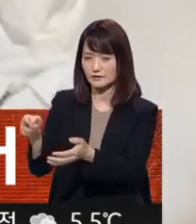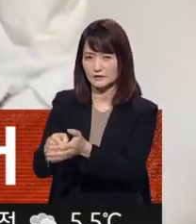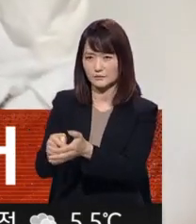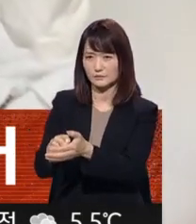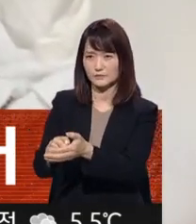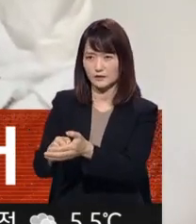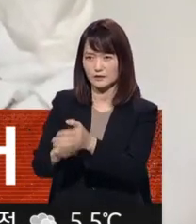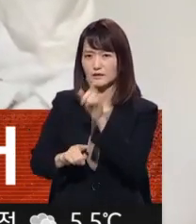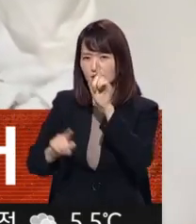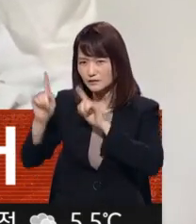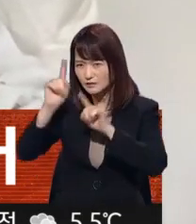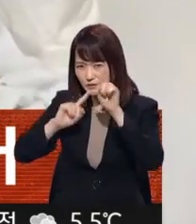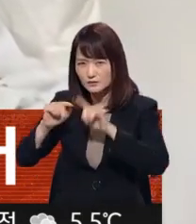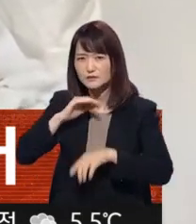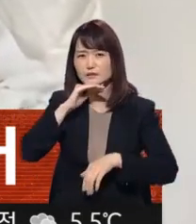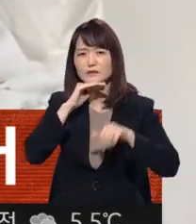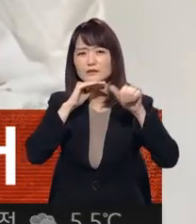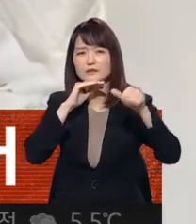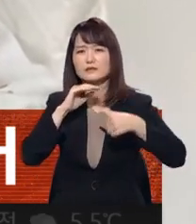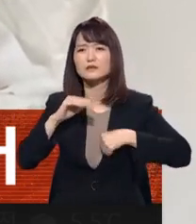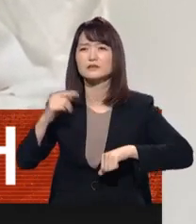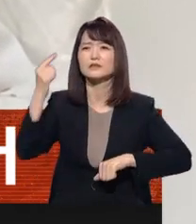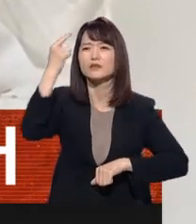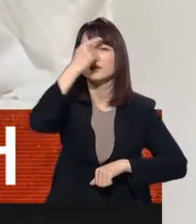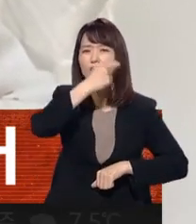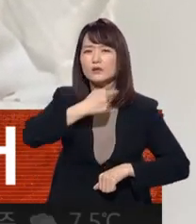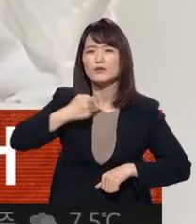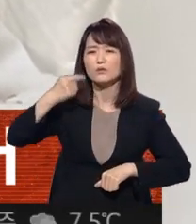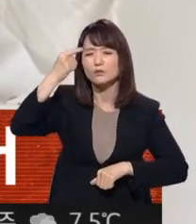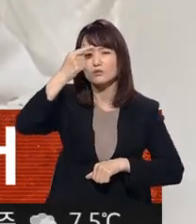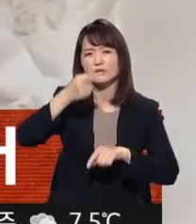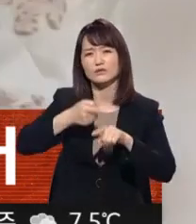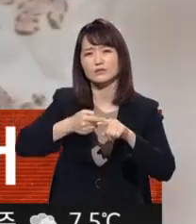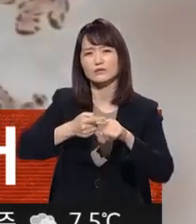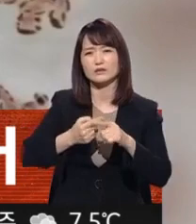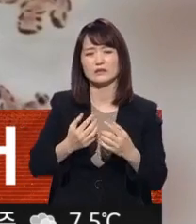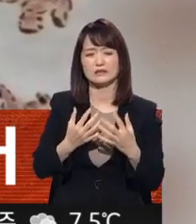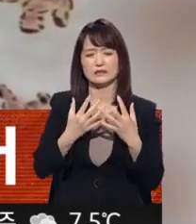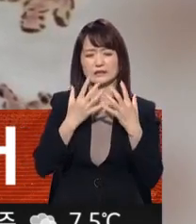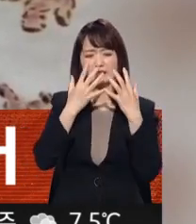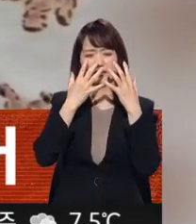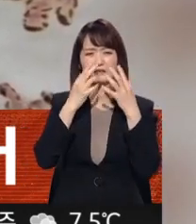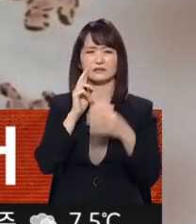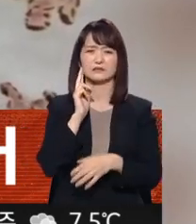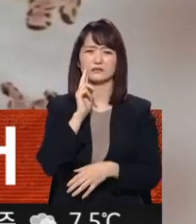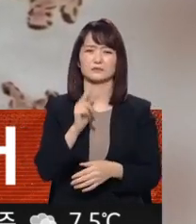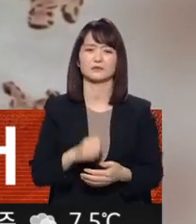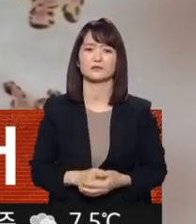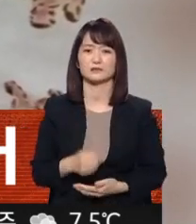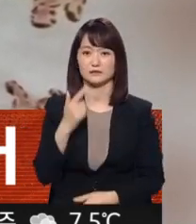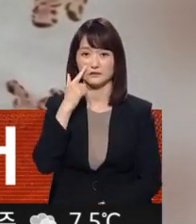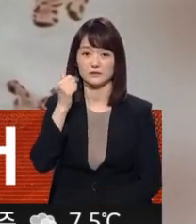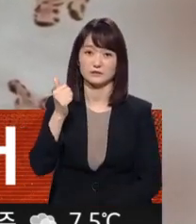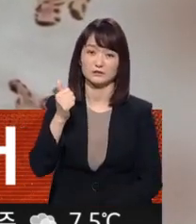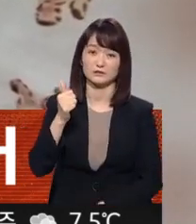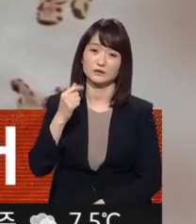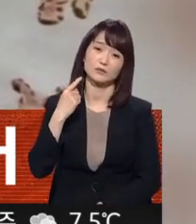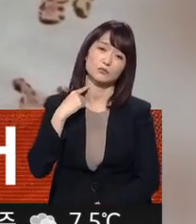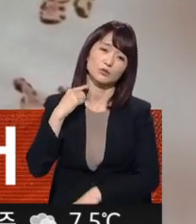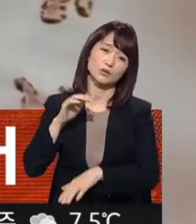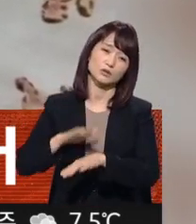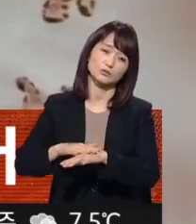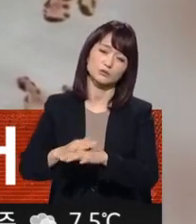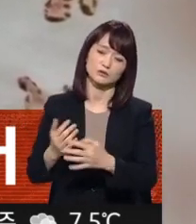전해졌는데요. 하지만 이 5살인 아들은 얼굴 절반이 직무를 만큼 심각한 상태입니다. 아빠도 목과 손 등에